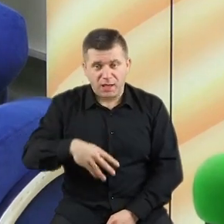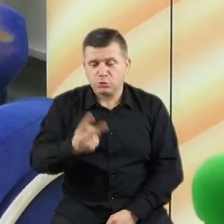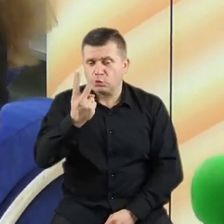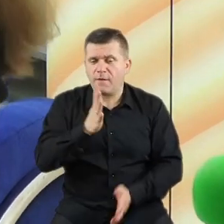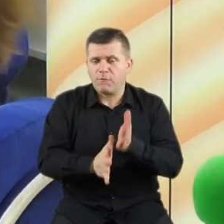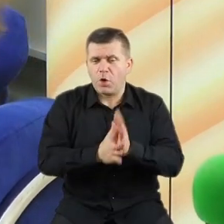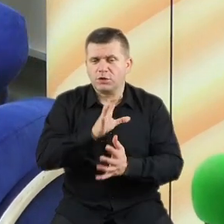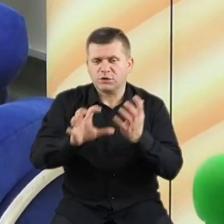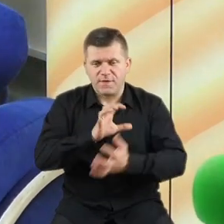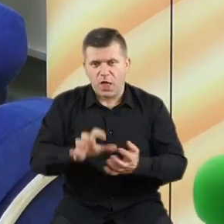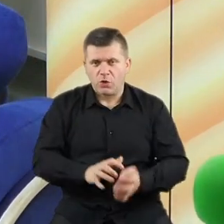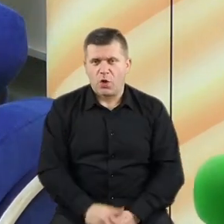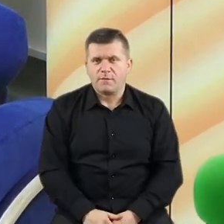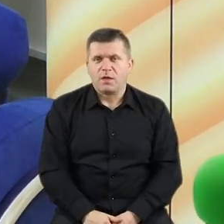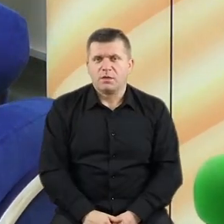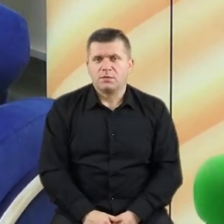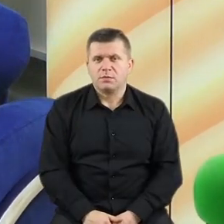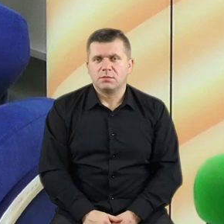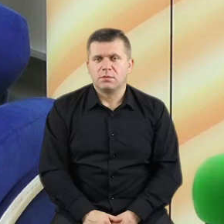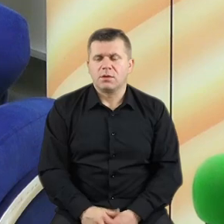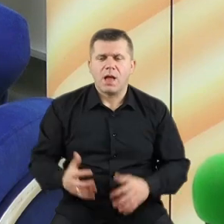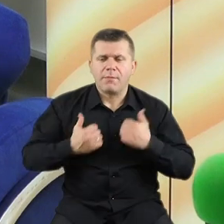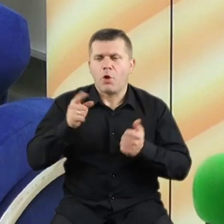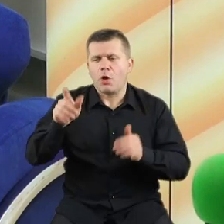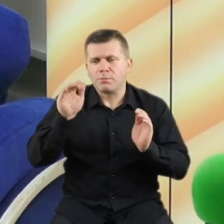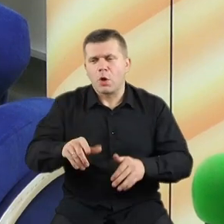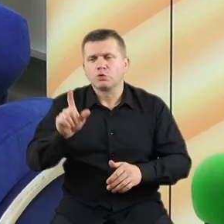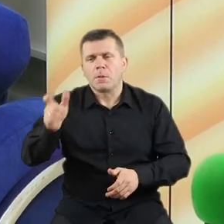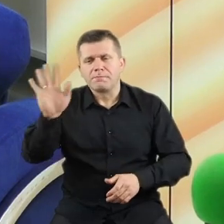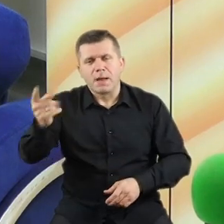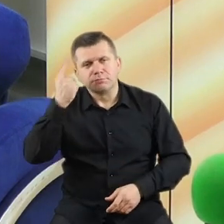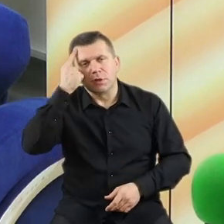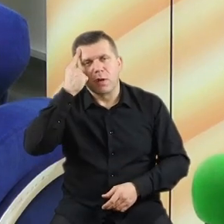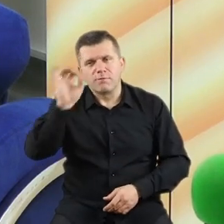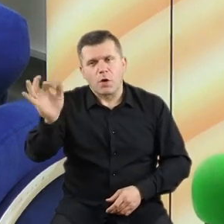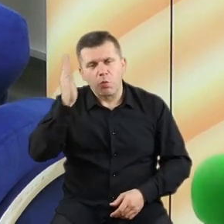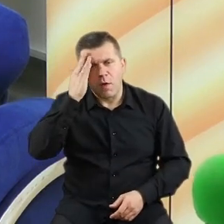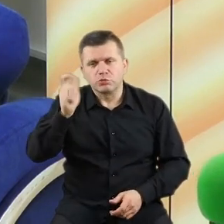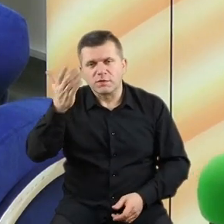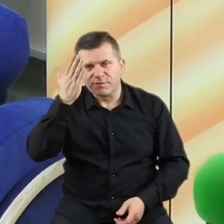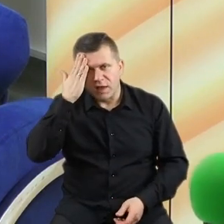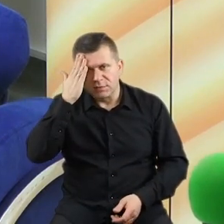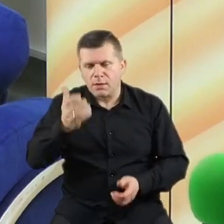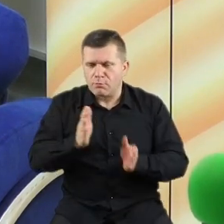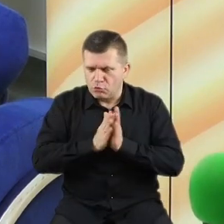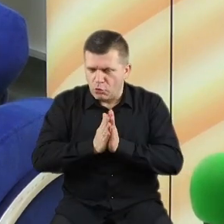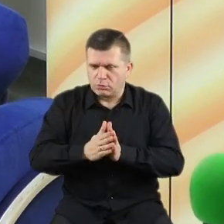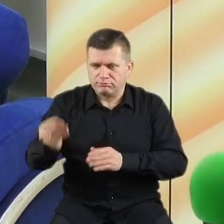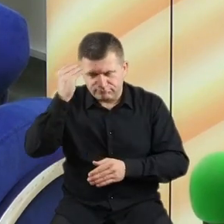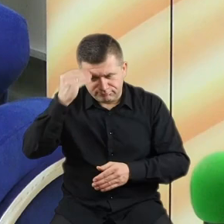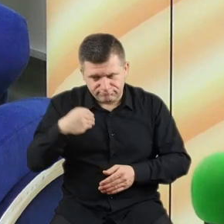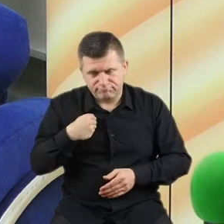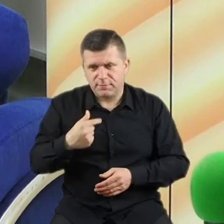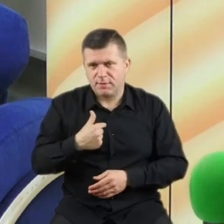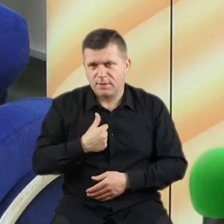hiszpańskich z II wojny światowej, żeby ona mogła, jakby jej coś wpadło do głowy, jakby coś wiedziała, to bardzo chętnie, żeby się ze